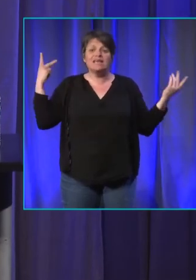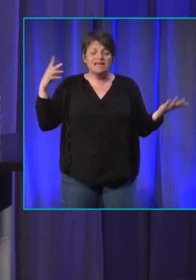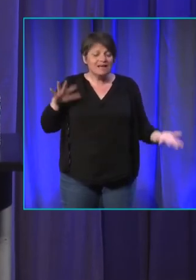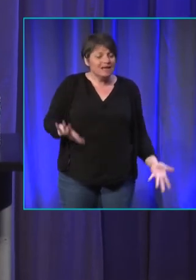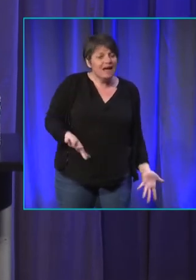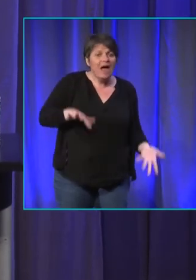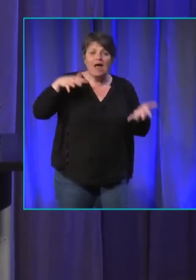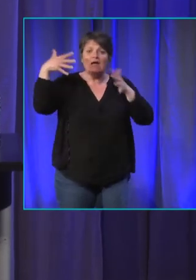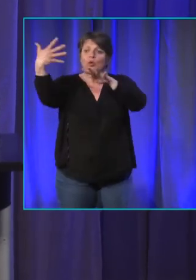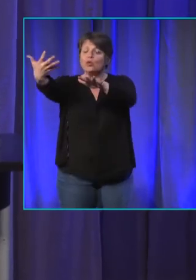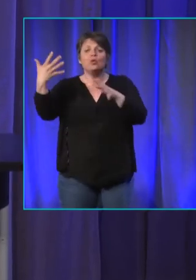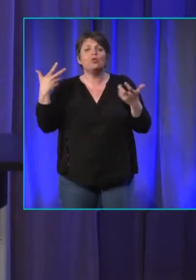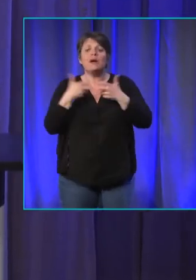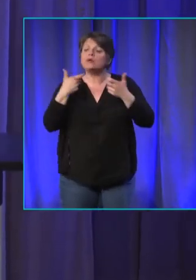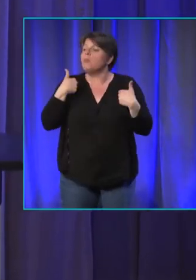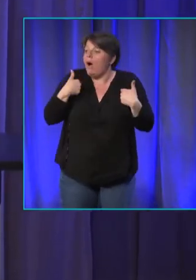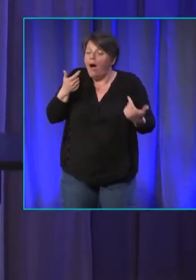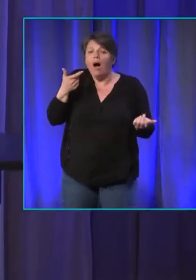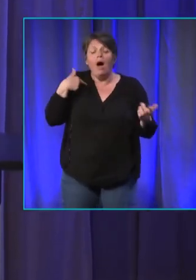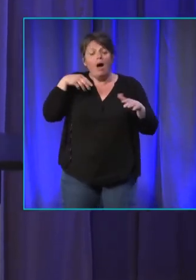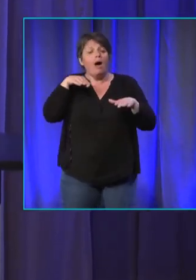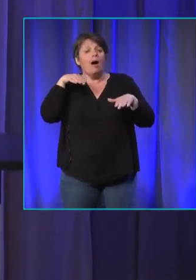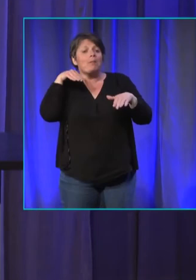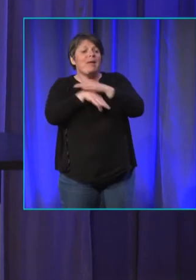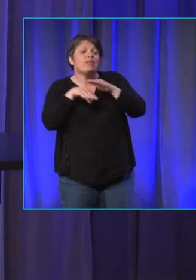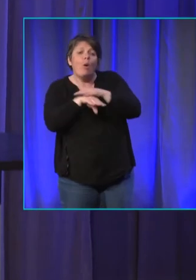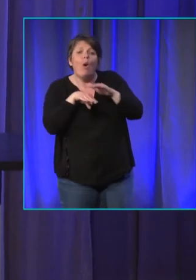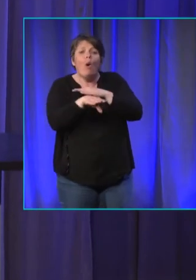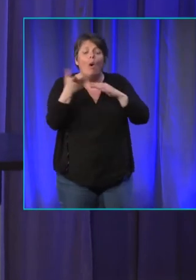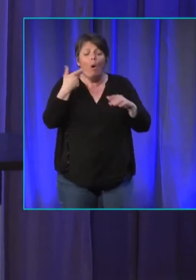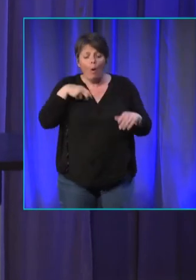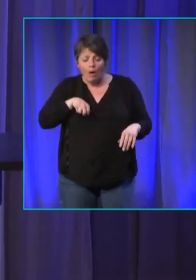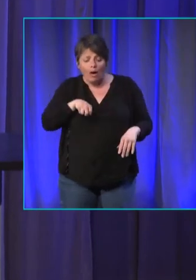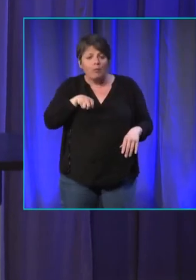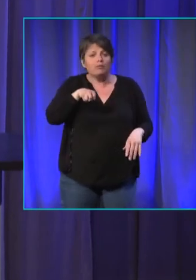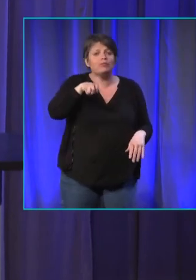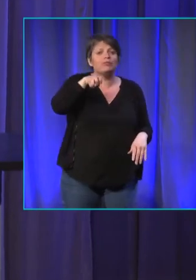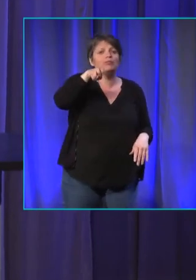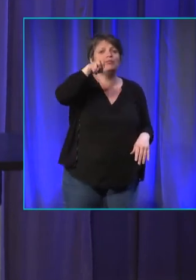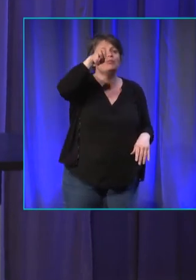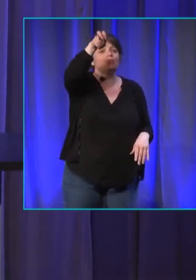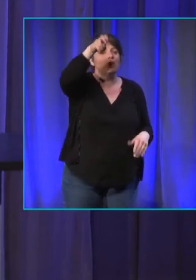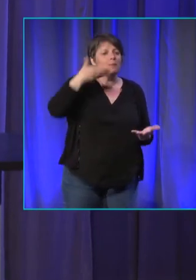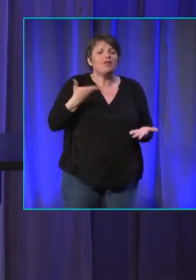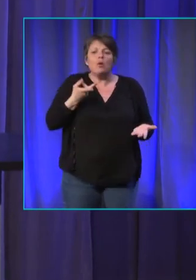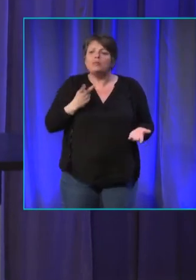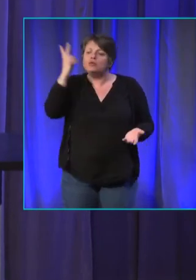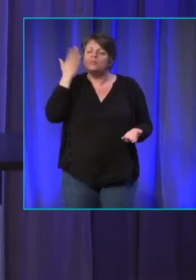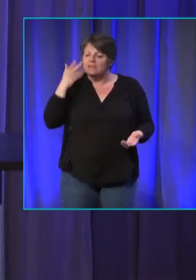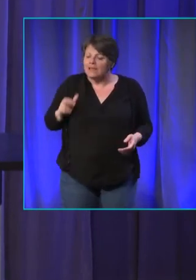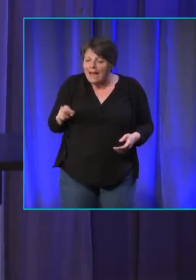nous les premiers, quand je prends le métro, les escalators, tout le monde prend les escalators. Sans se forcer à prendre les